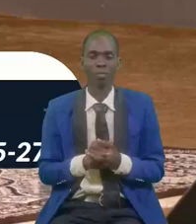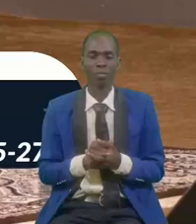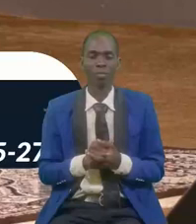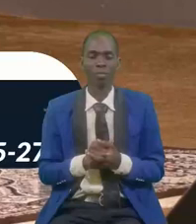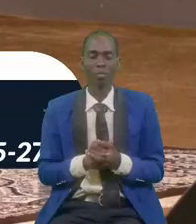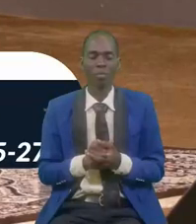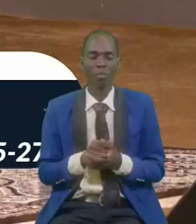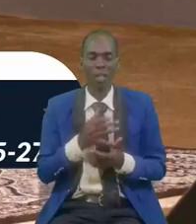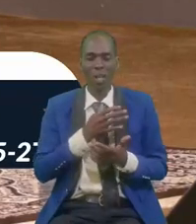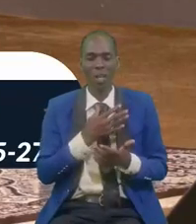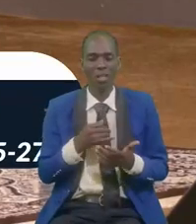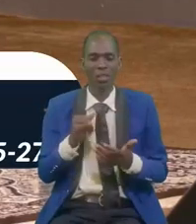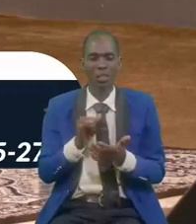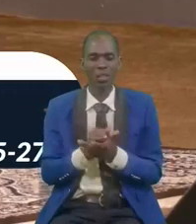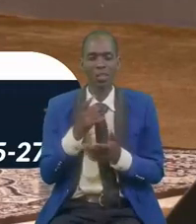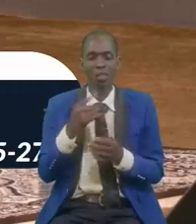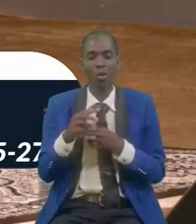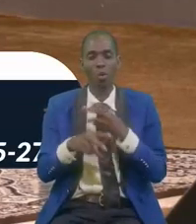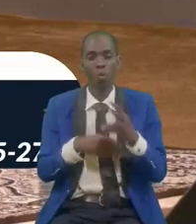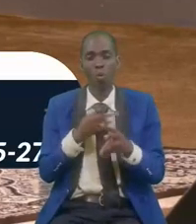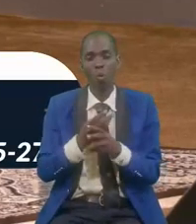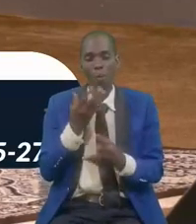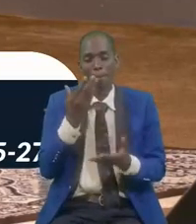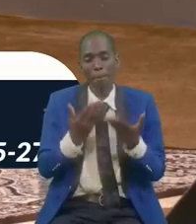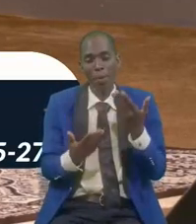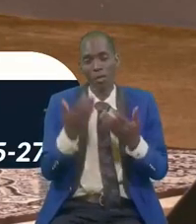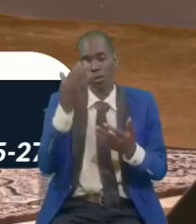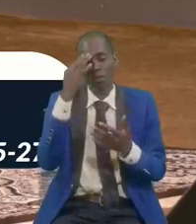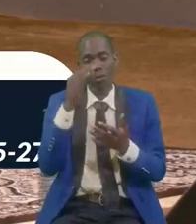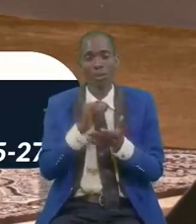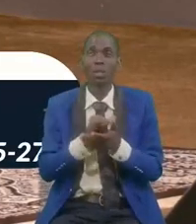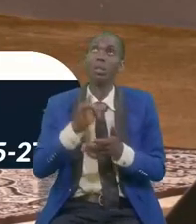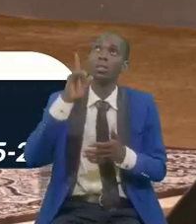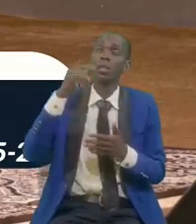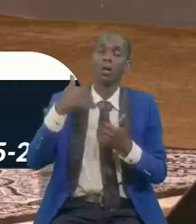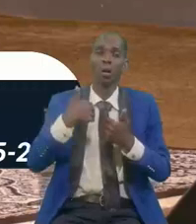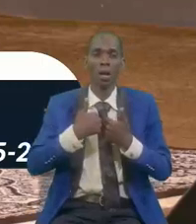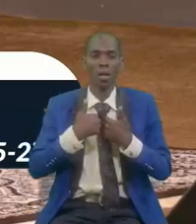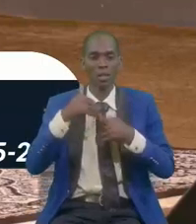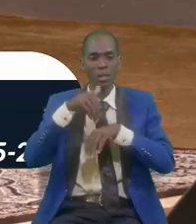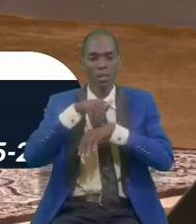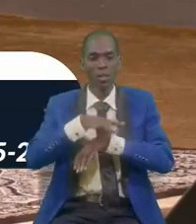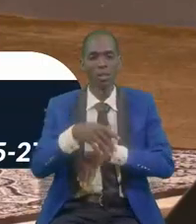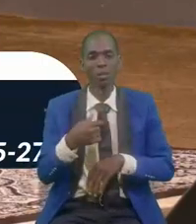que tu m'as envoyé et que